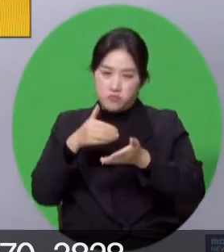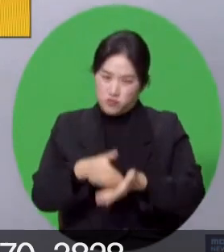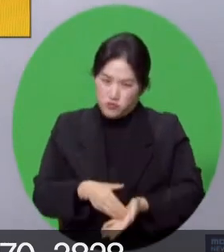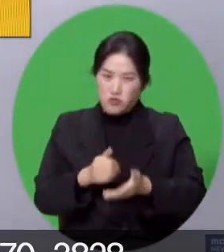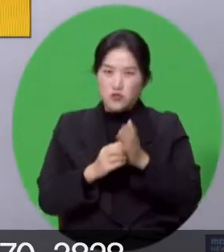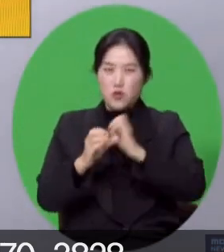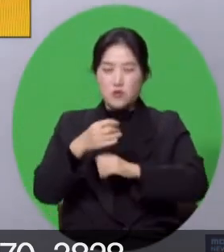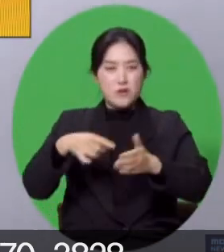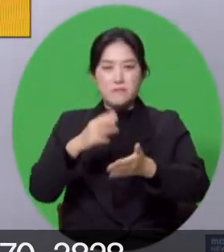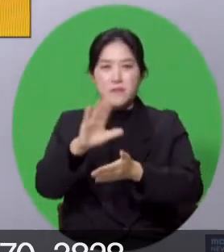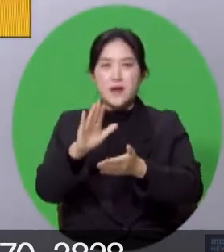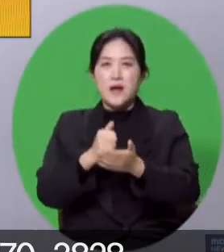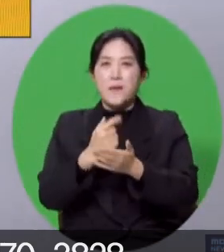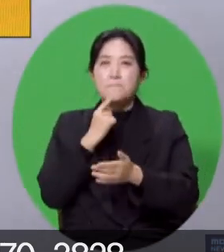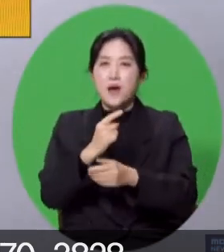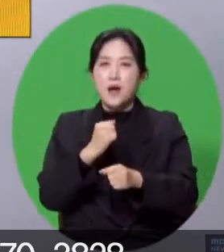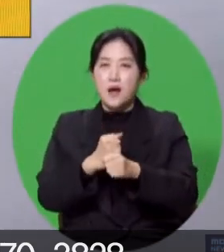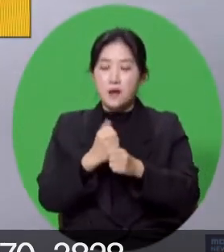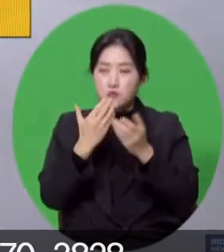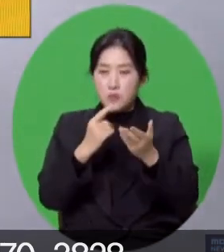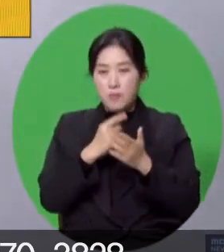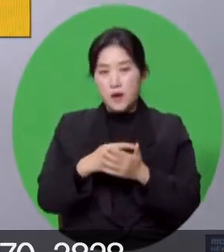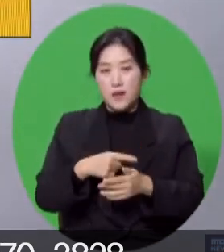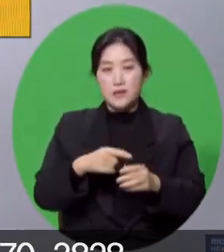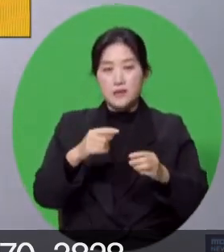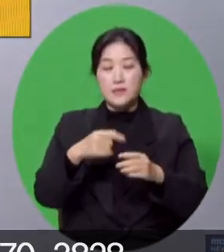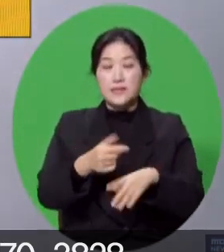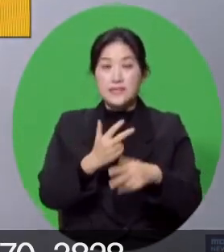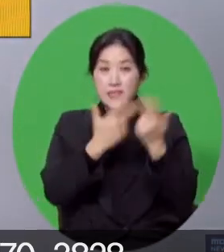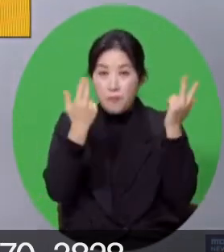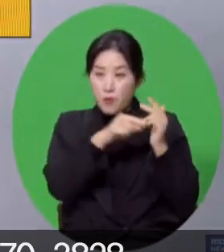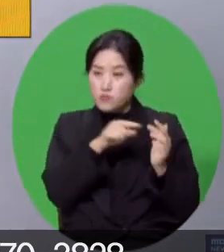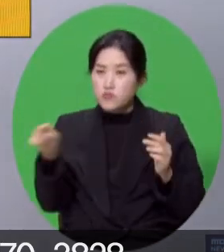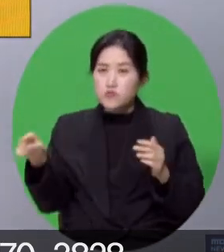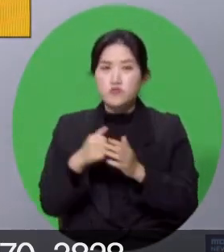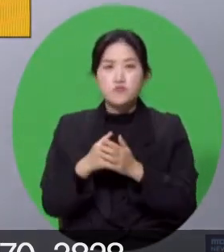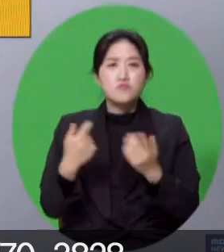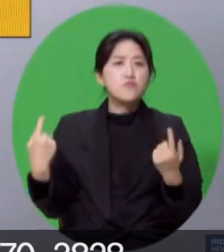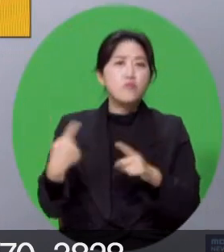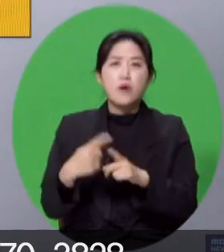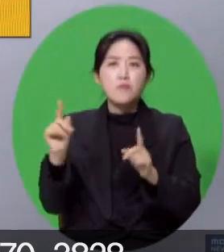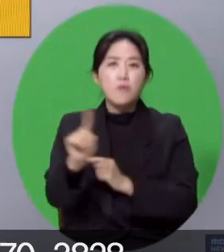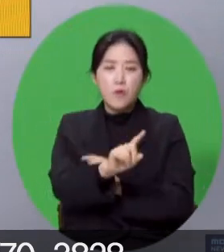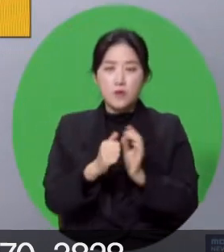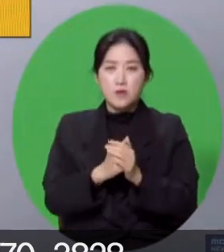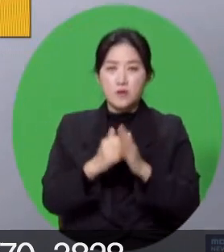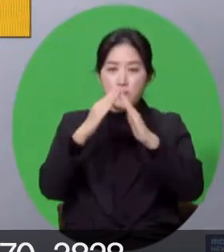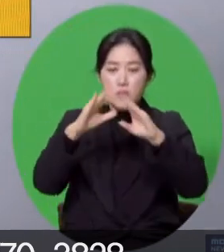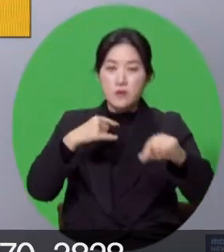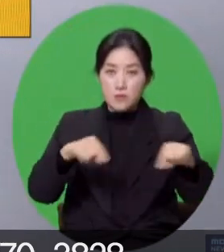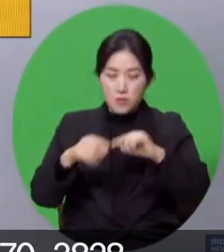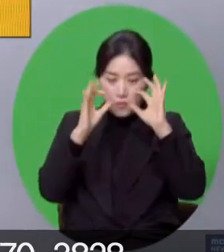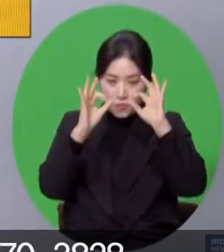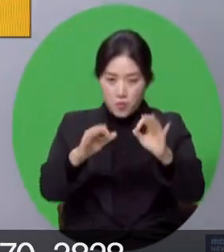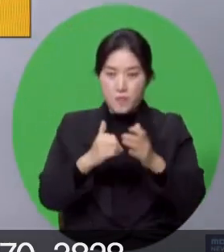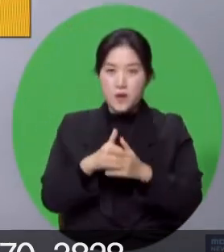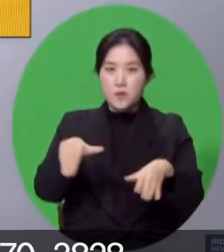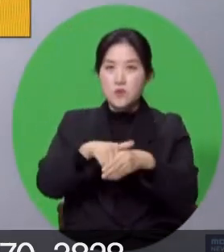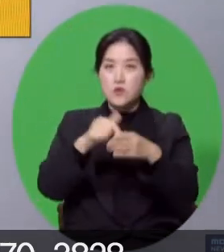도대체 뭔지. 저는 이제 부동산 정책을 보면 문재인 정부가